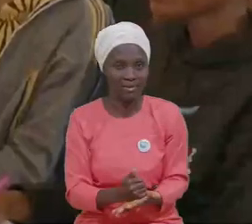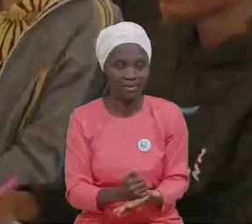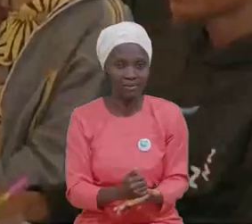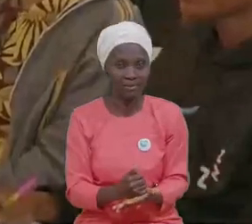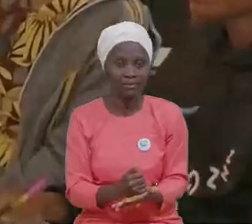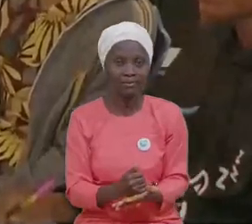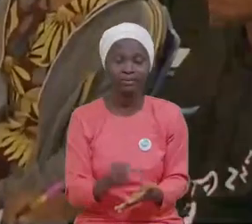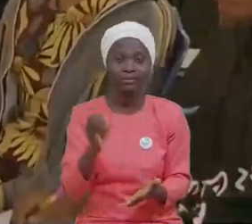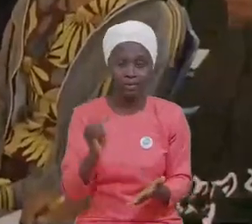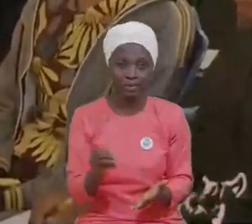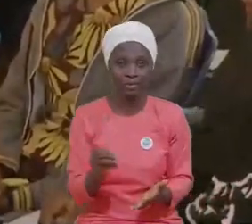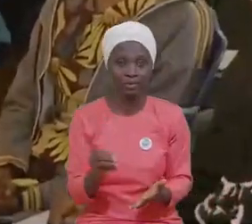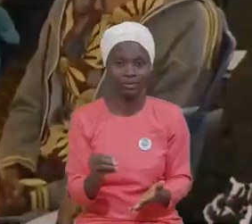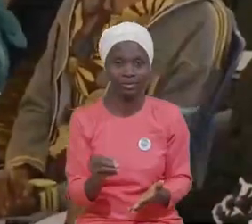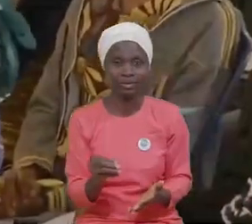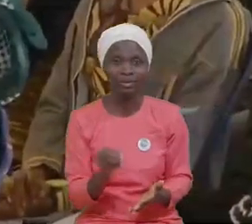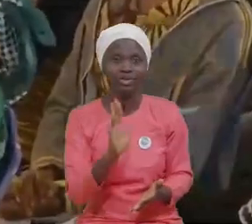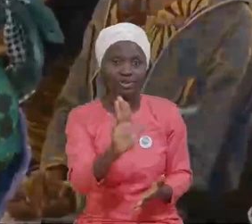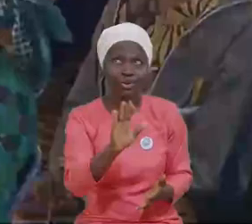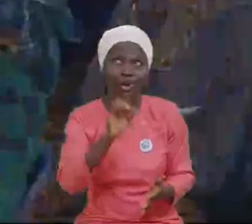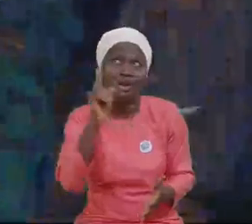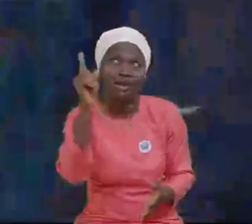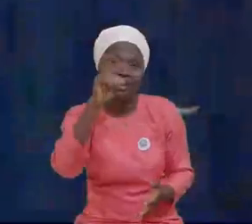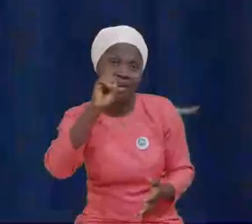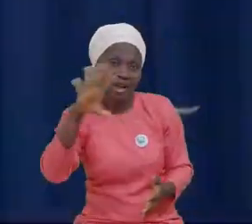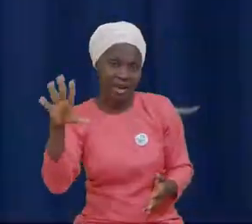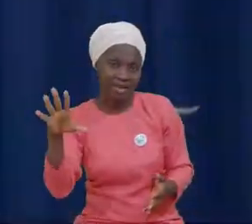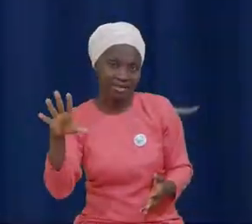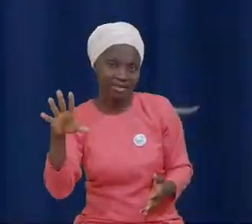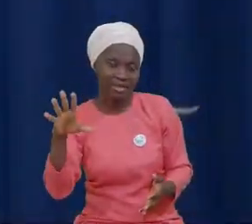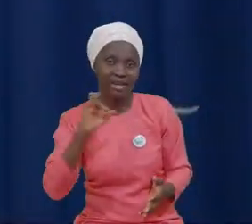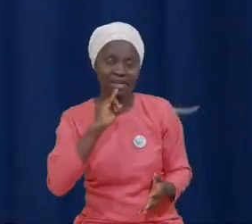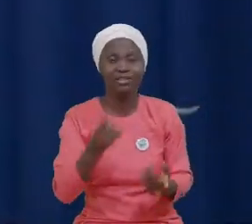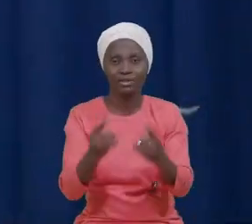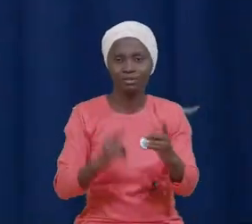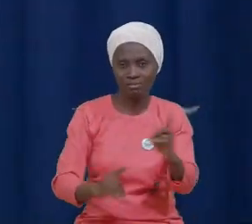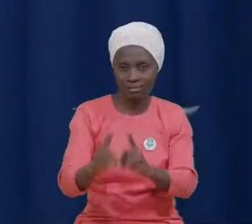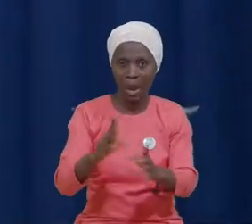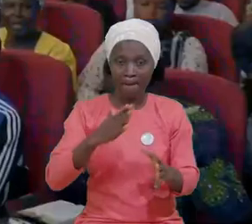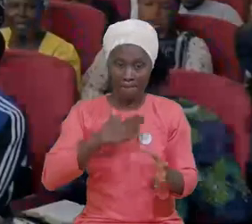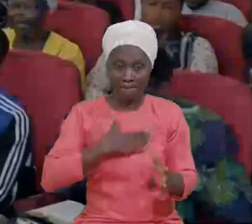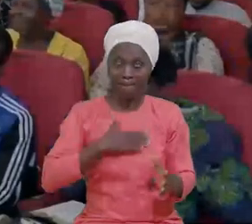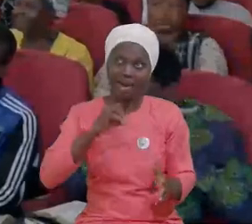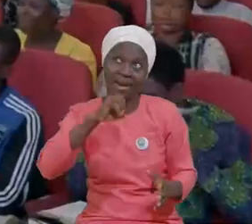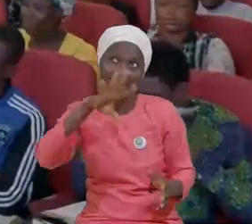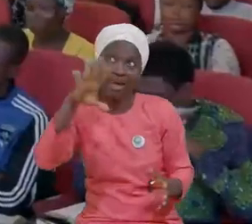Ainsi donc, ta lumière est venue. Ma lumière arrive.